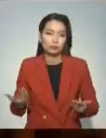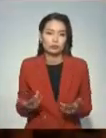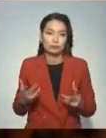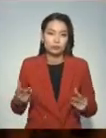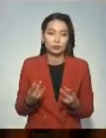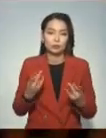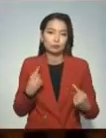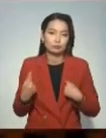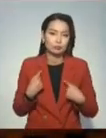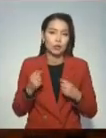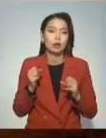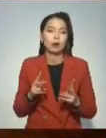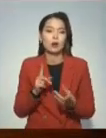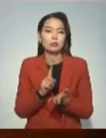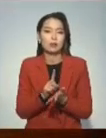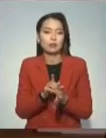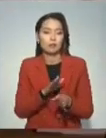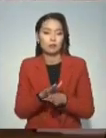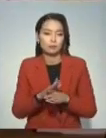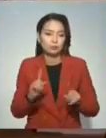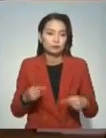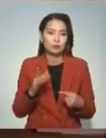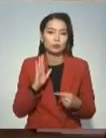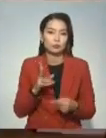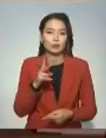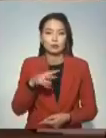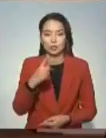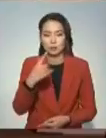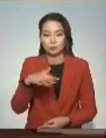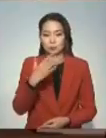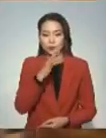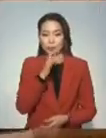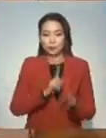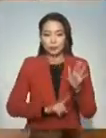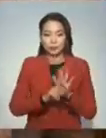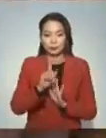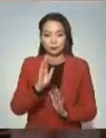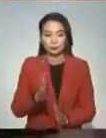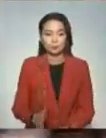самой. Как она справится с этой задачей, смотрите каждый день в 21:55.